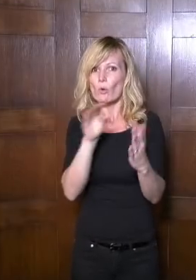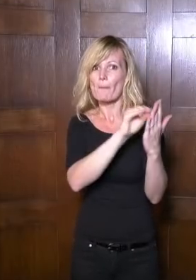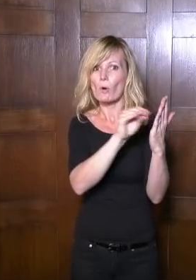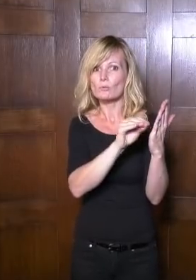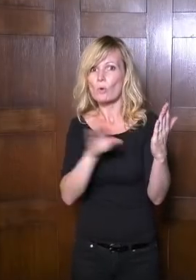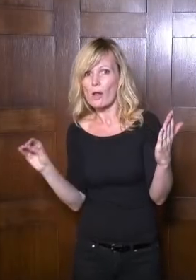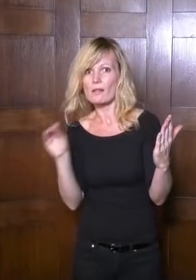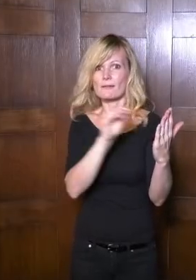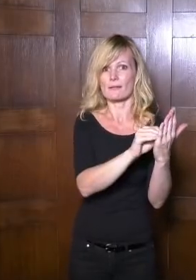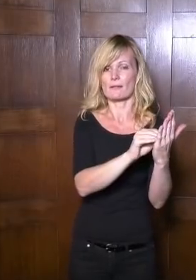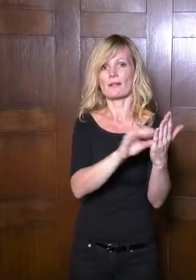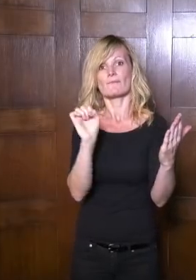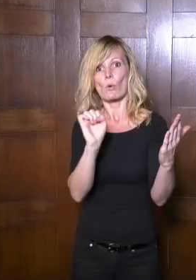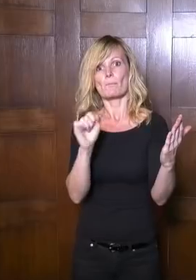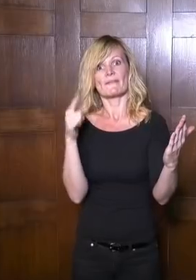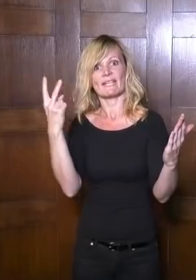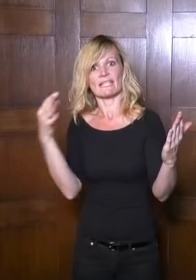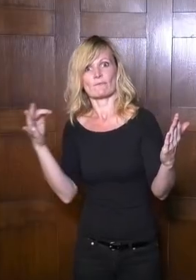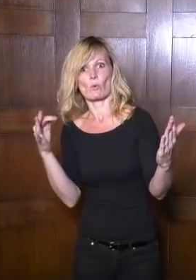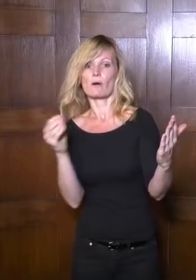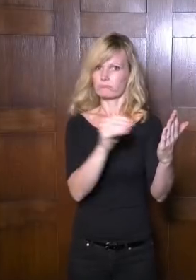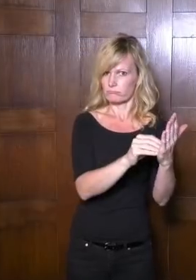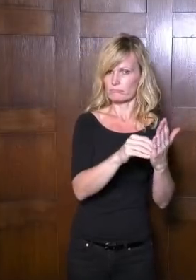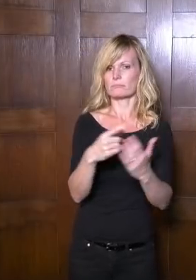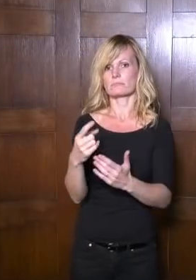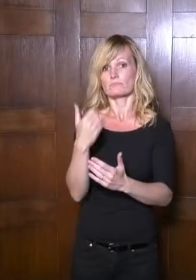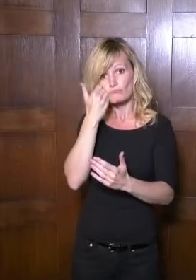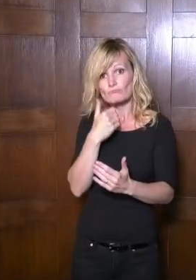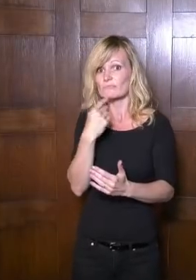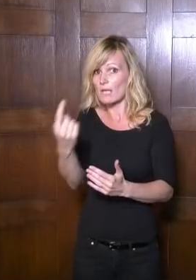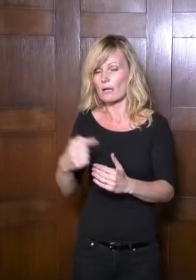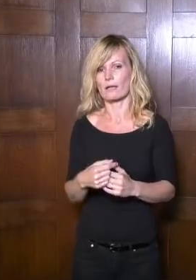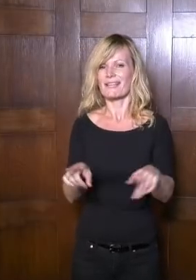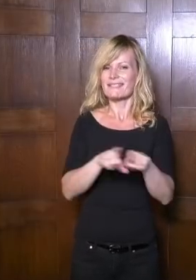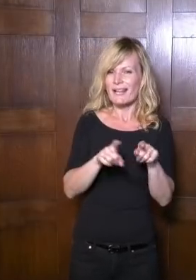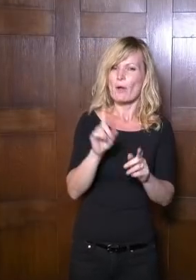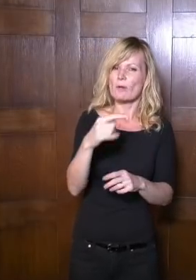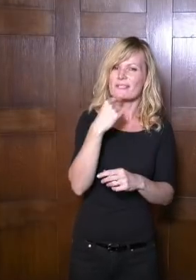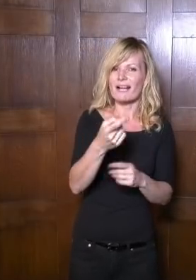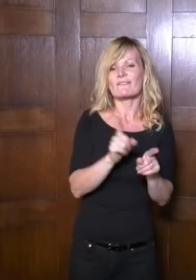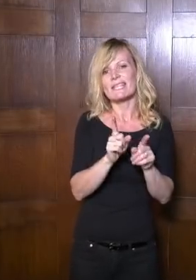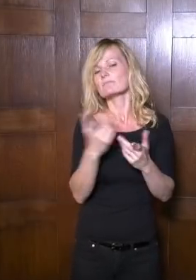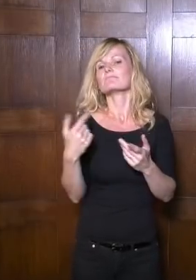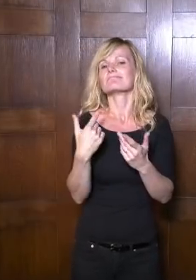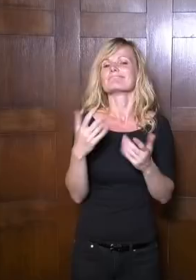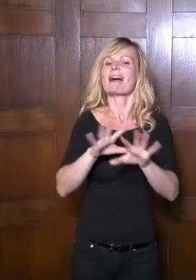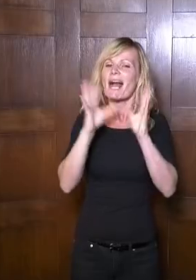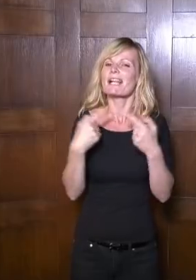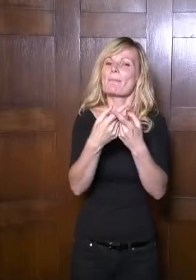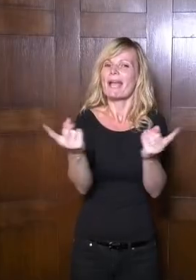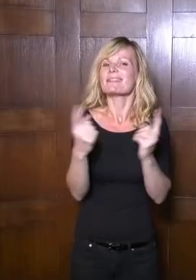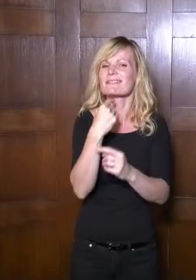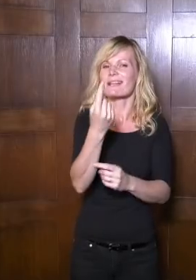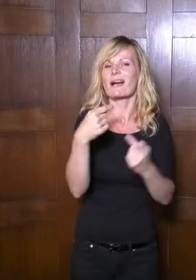sehr wichtig. Das Umgekehrte gilt auch, wenn jemand das Ganze eher als Hintergrundgespräch versteht und sagt, ich sage das jetzt mal hier in die Runde, aber ich möchte nicht, dass